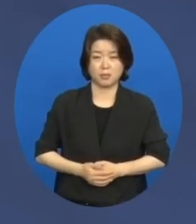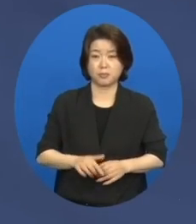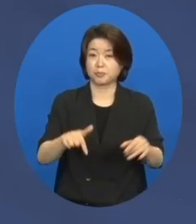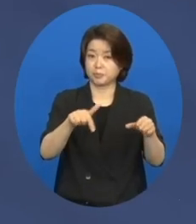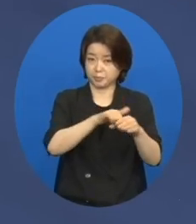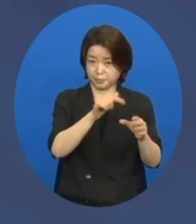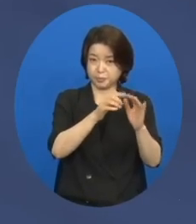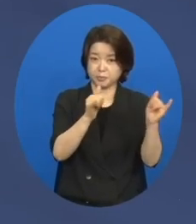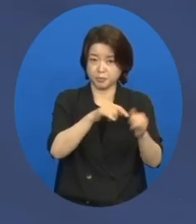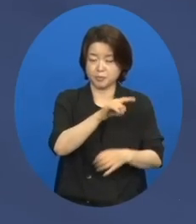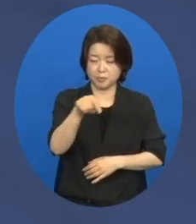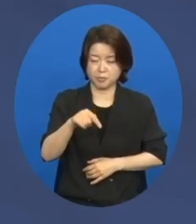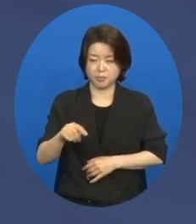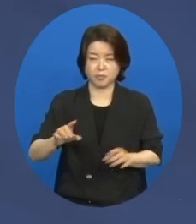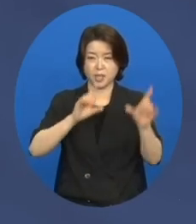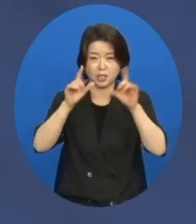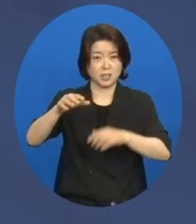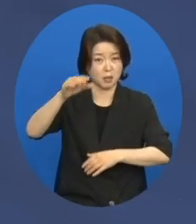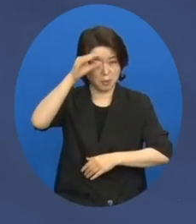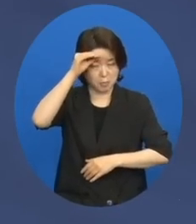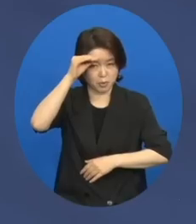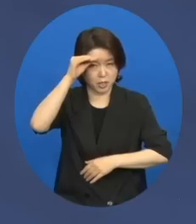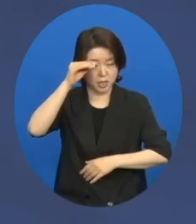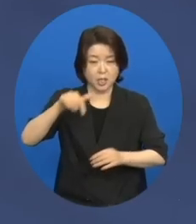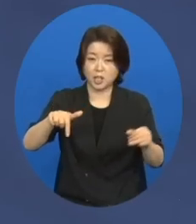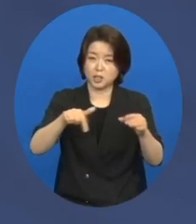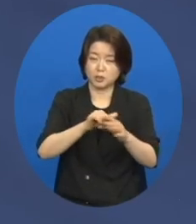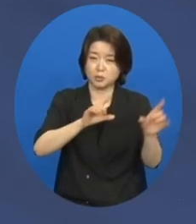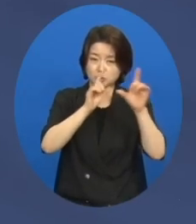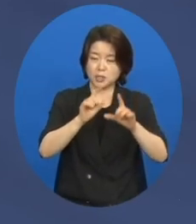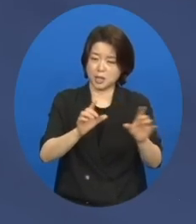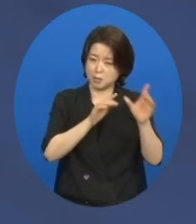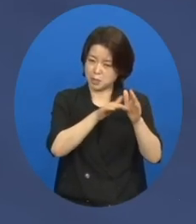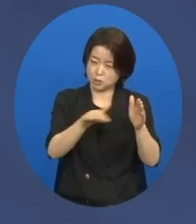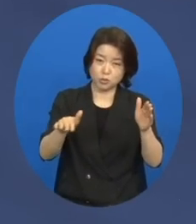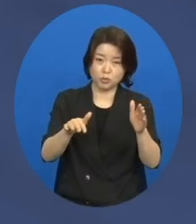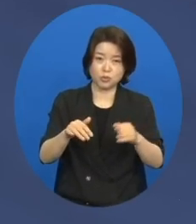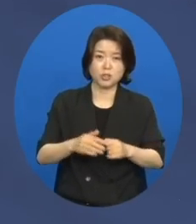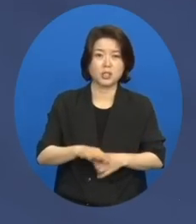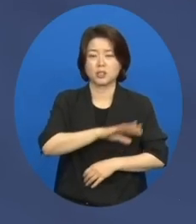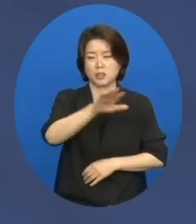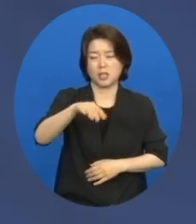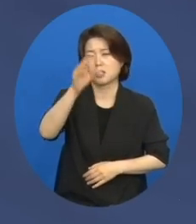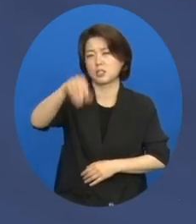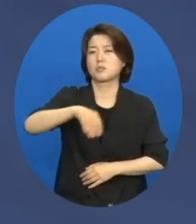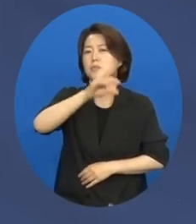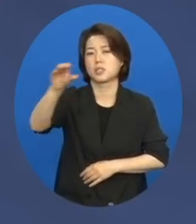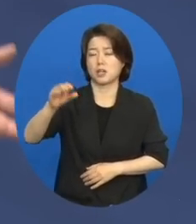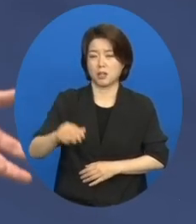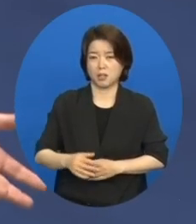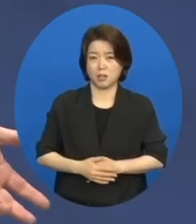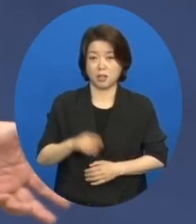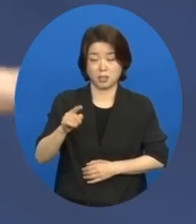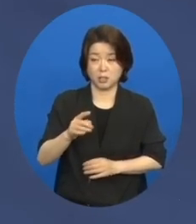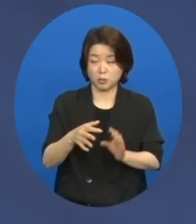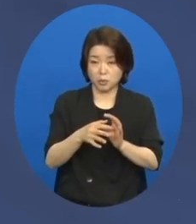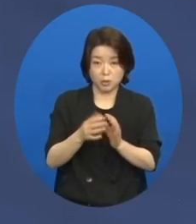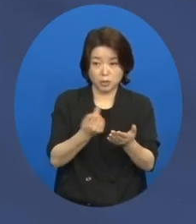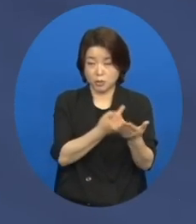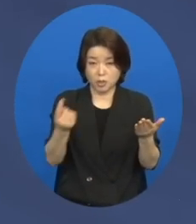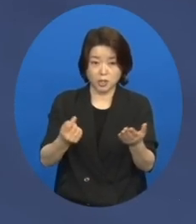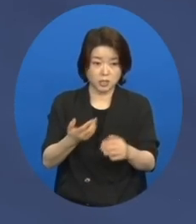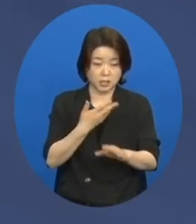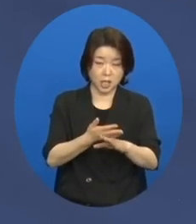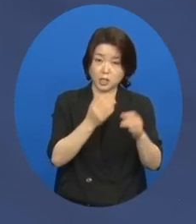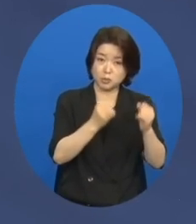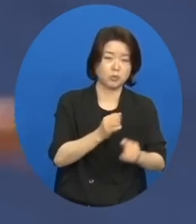기독교인의 삶의 모델, 기독교인의 삶의 수준, 이건 전부 십자가예요. 이걸 떠나서 다른 게